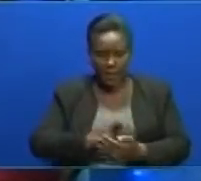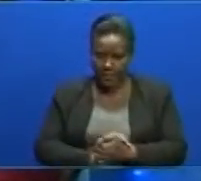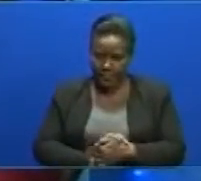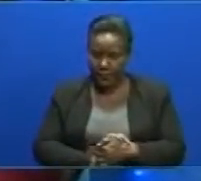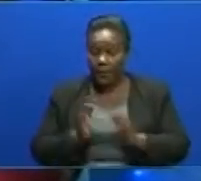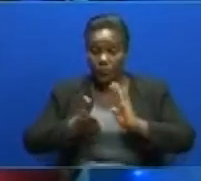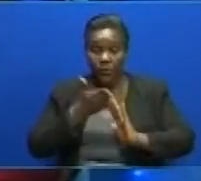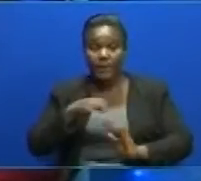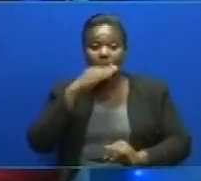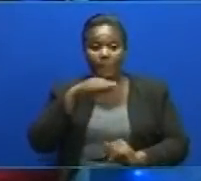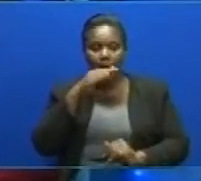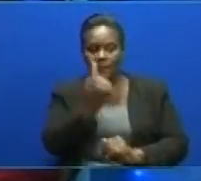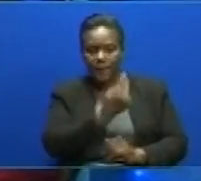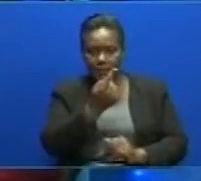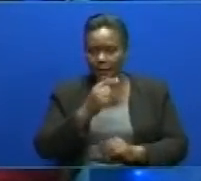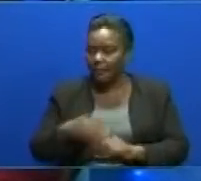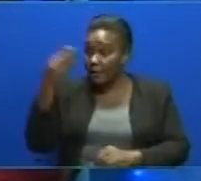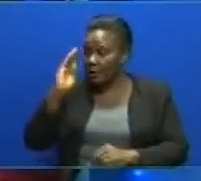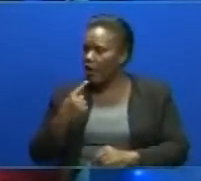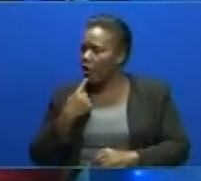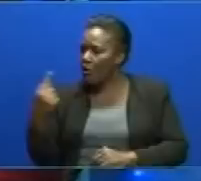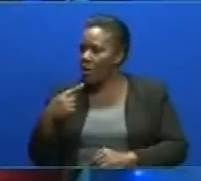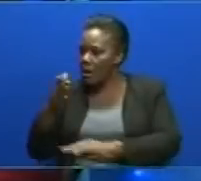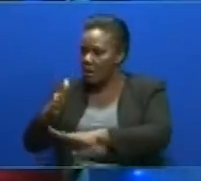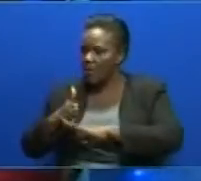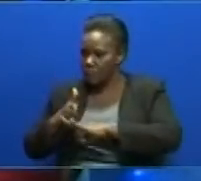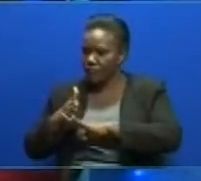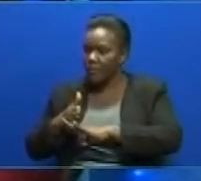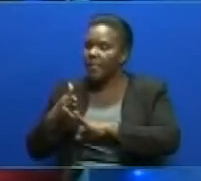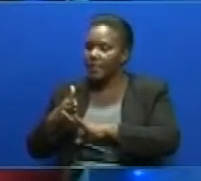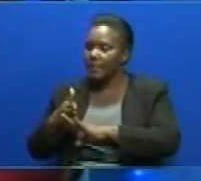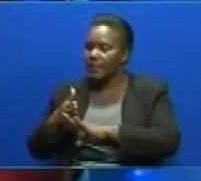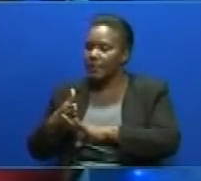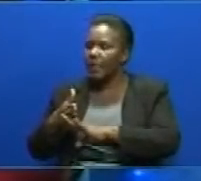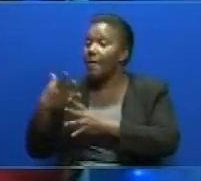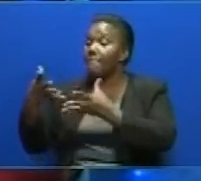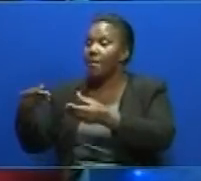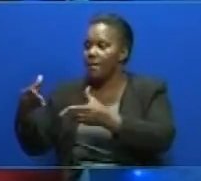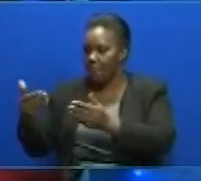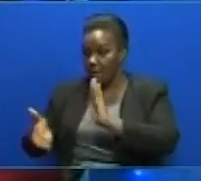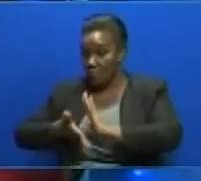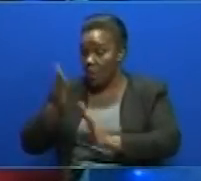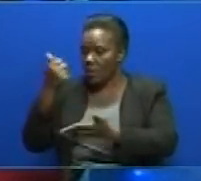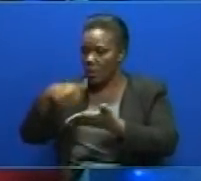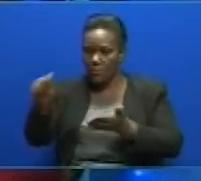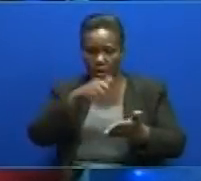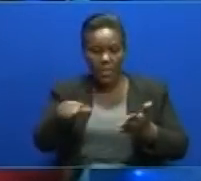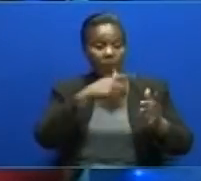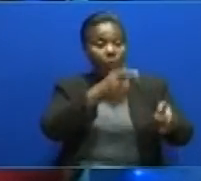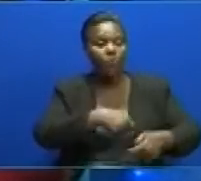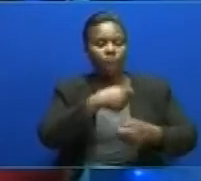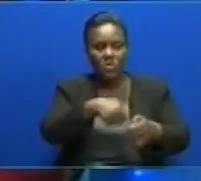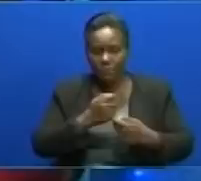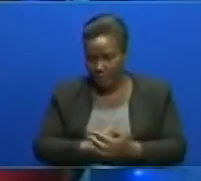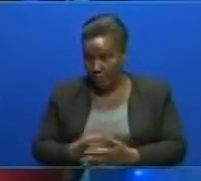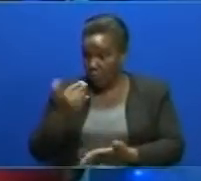za kitaifa. Serikali imeziagiza kampuni za ununuzi wa pamba kuanza kuwalipa fedha wakulima wa zao hilo ambao bado hawajalipwa